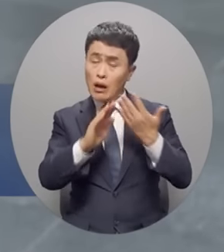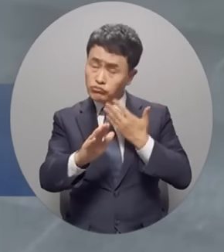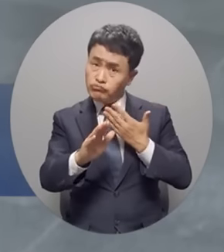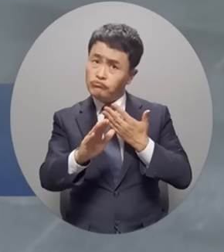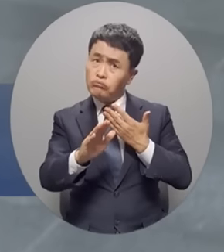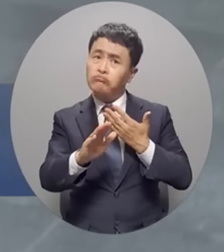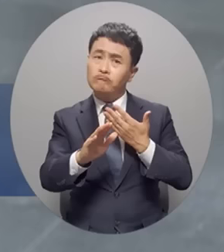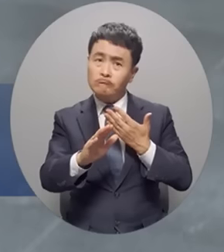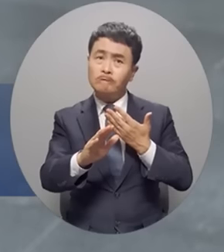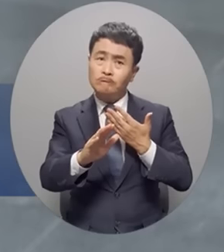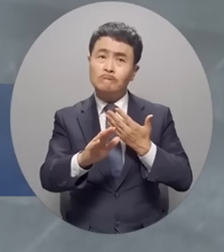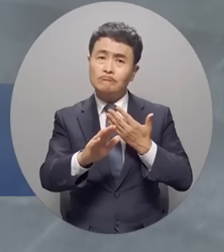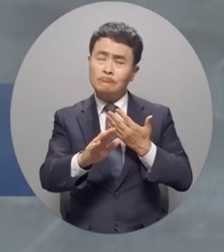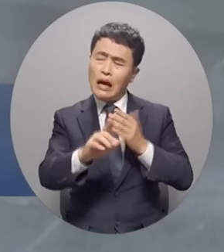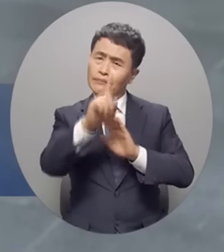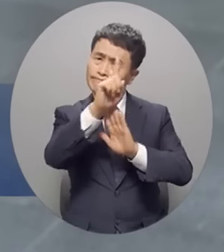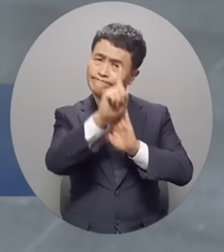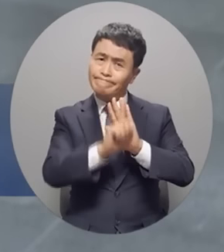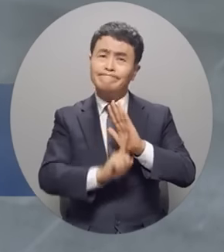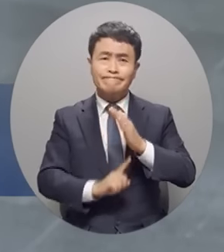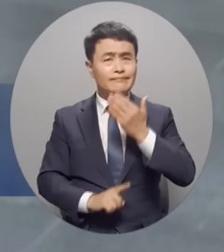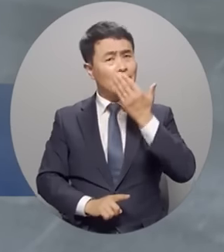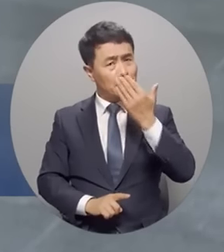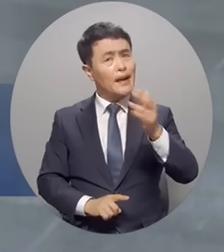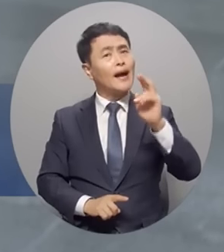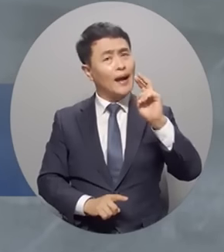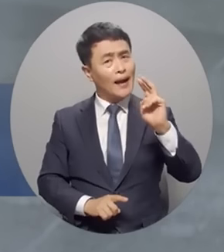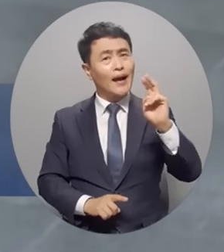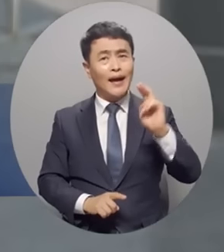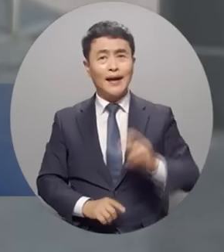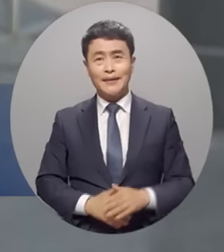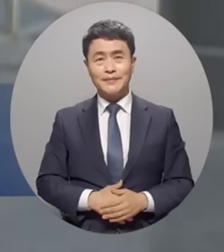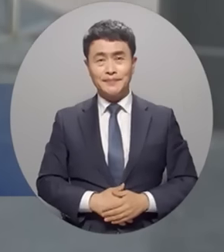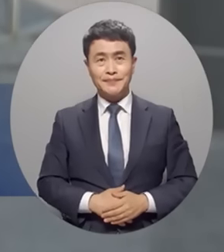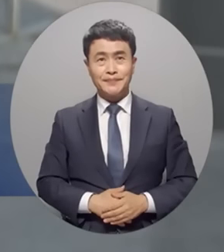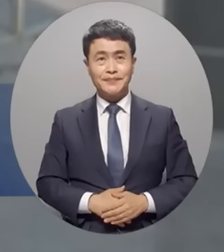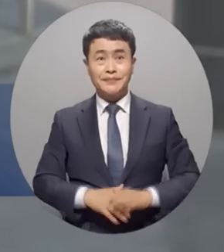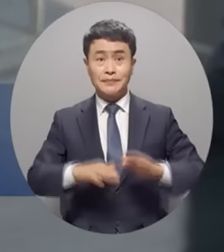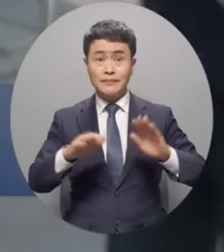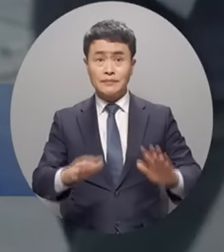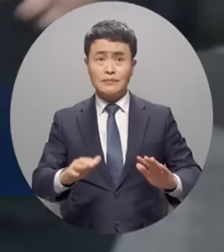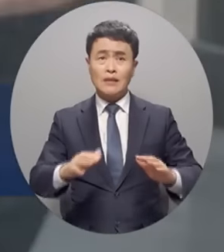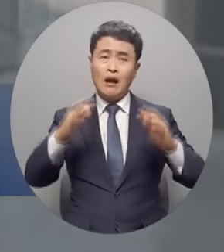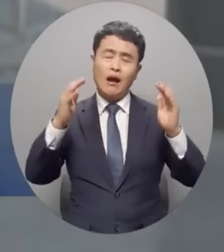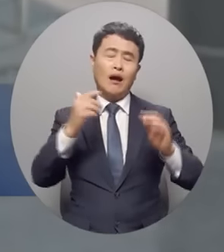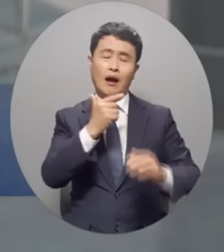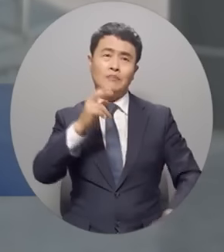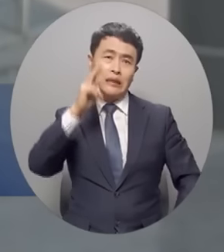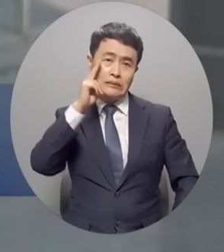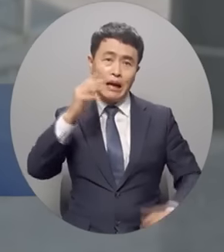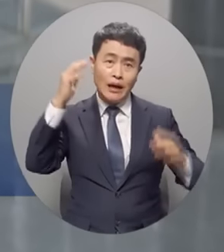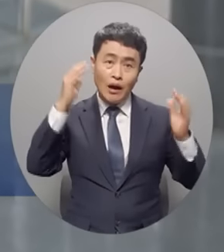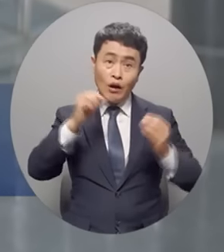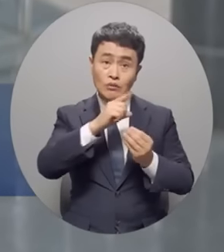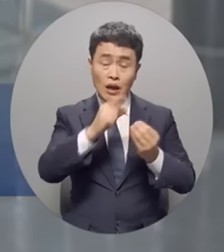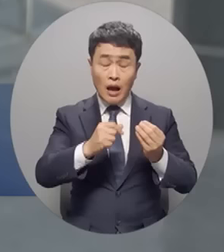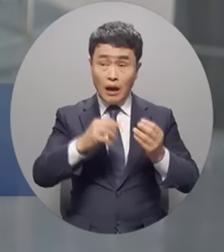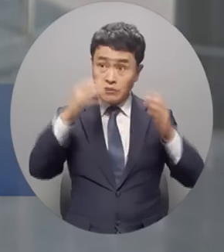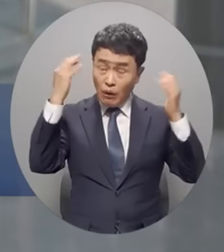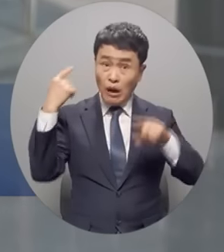이제 기온이 좀 내려갈 것 같아서. 네. 이번 여름 너무 더웠어가지고 추석도 여름같이